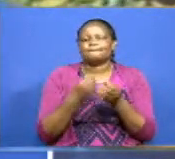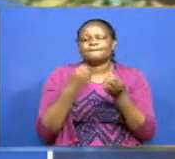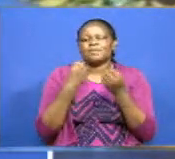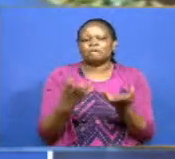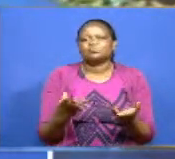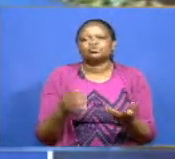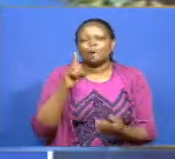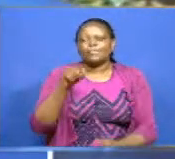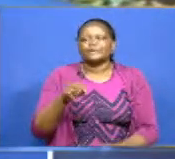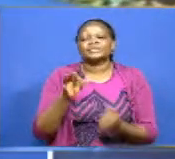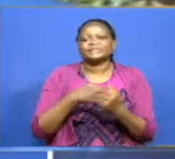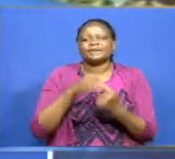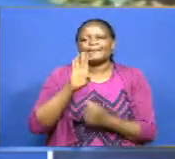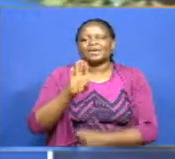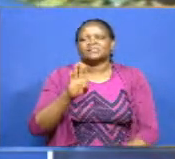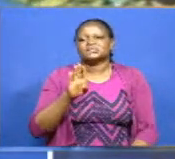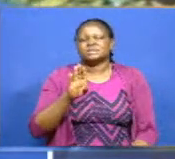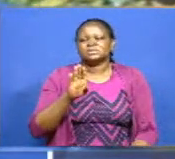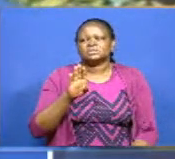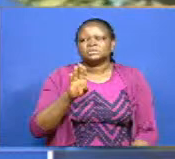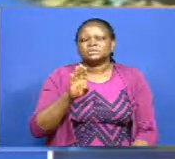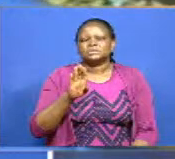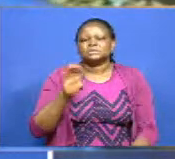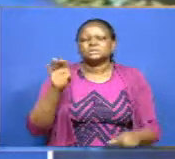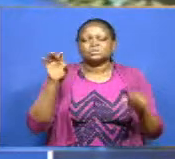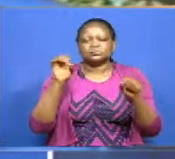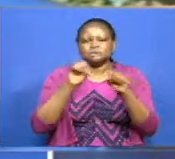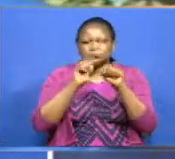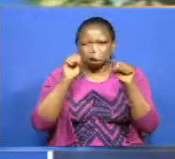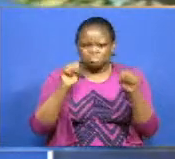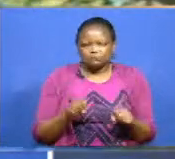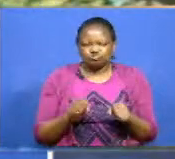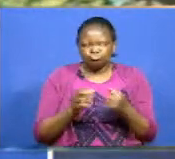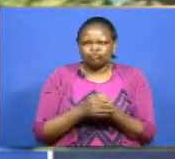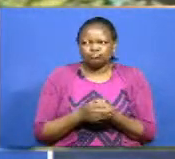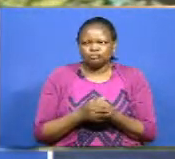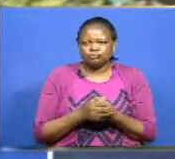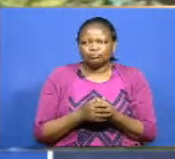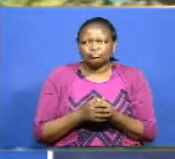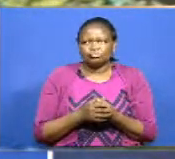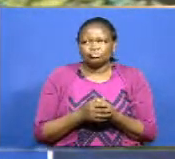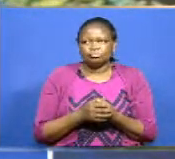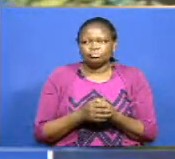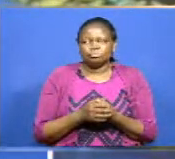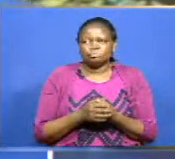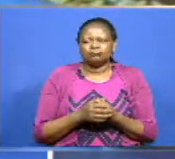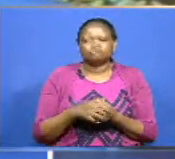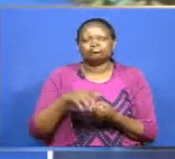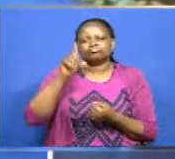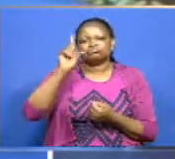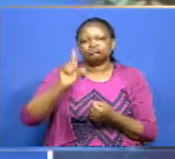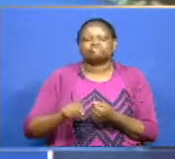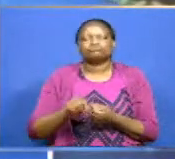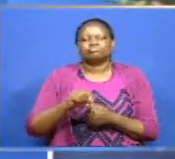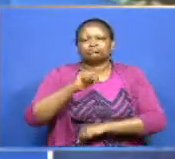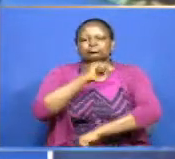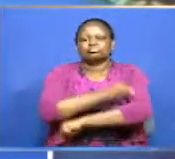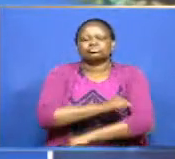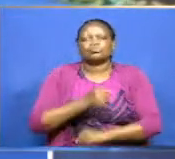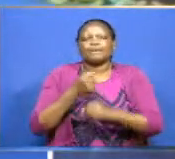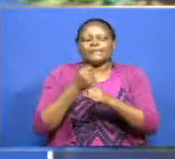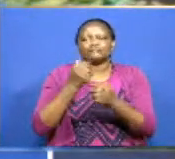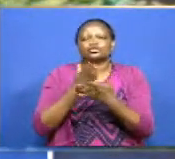1.8 billion. In assisting these low-cost housing, low-cost schools, and also